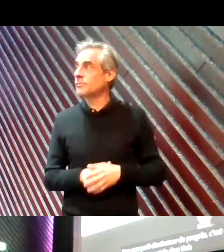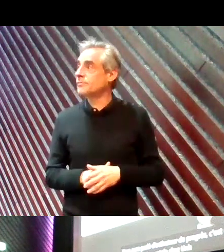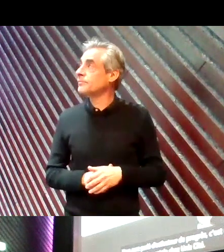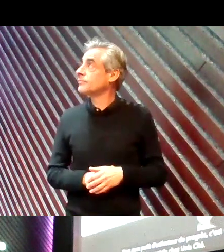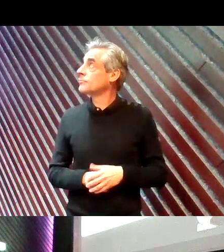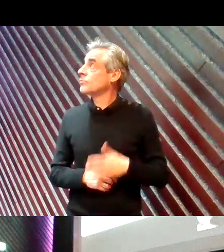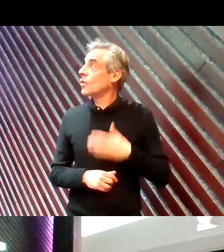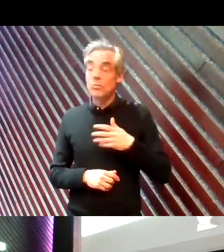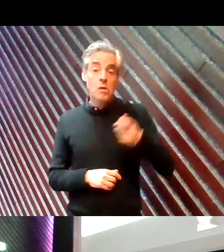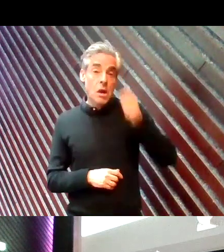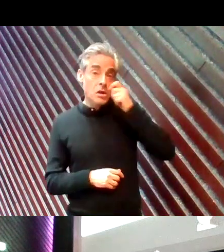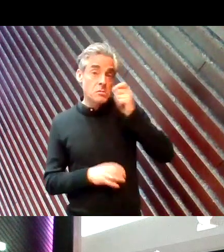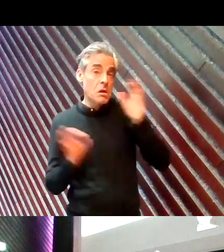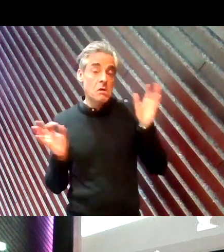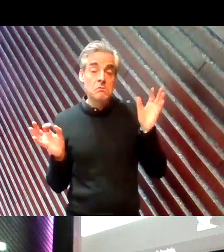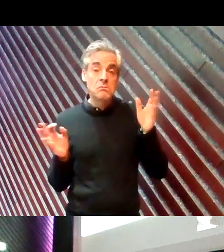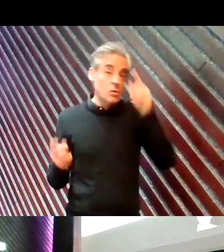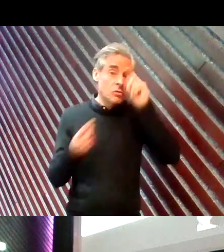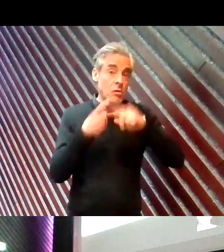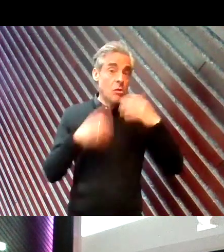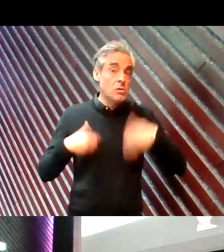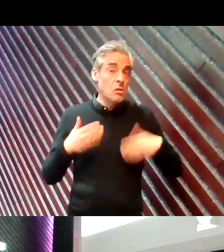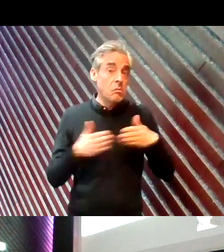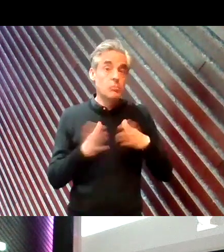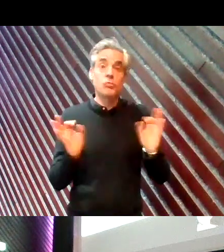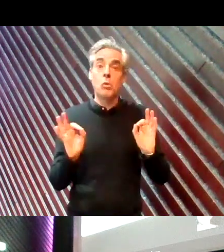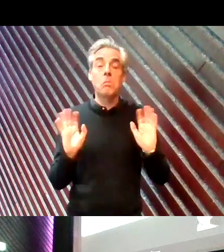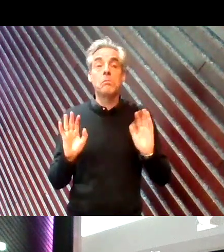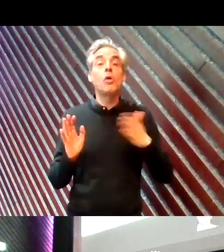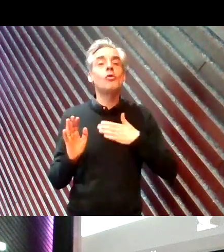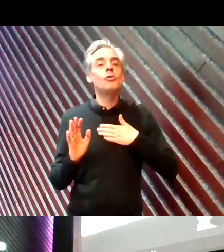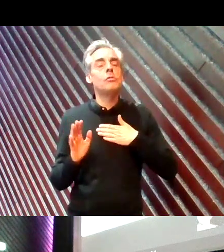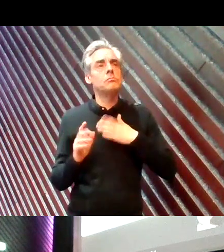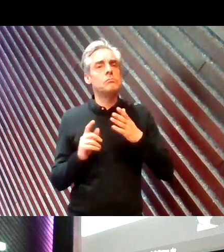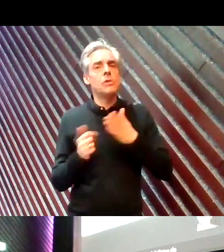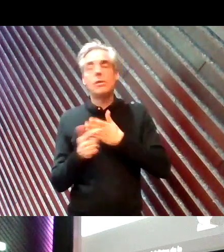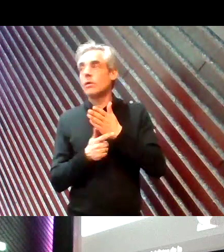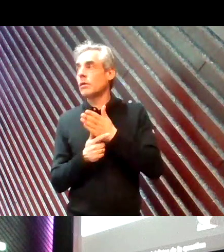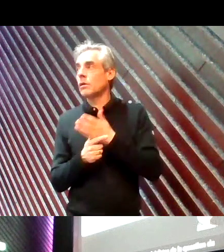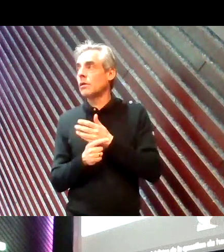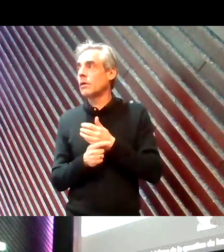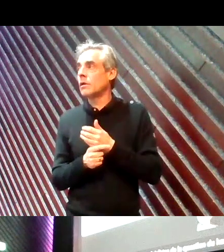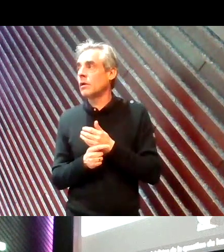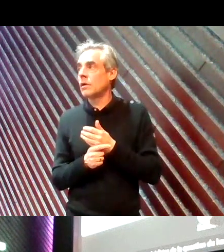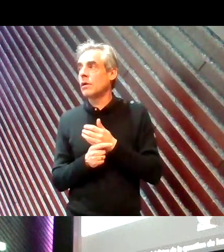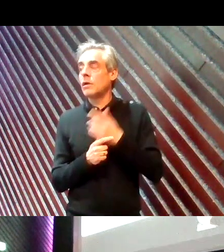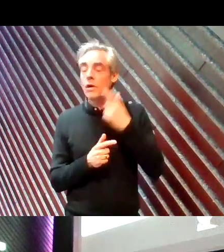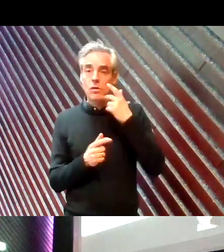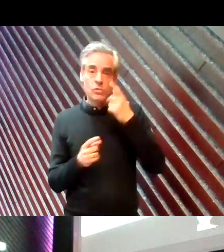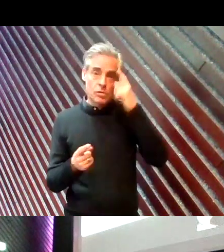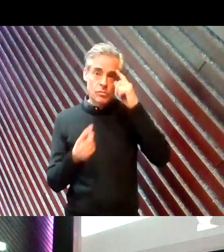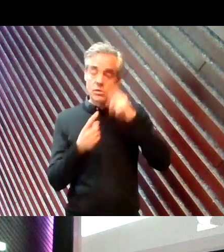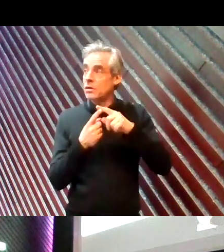On n'est pas spécialiste chez Unicité dans la question du handicap. Nous, on a un levier d'action pour rendre la